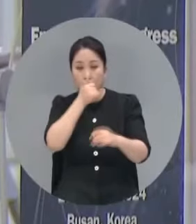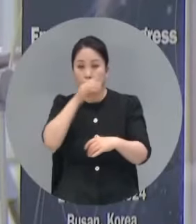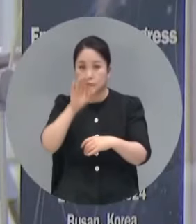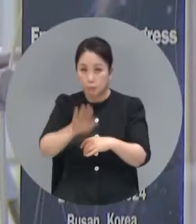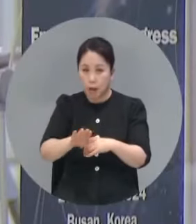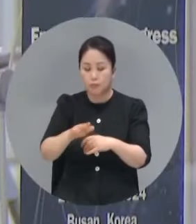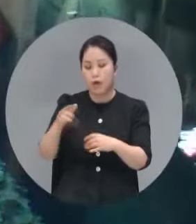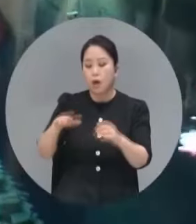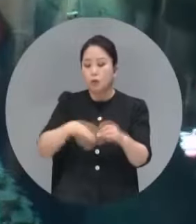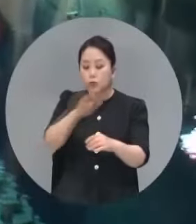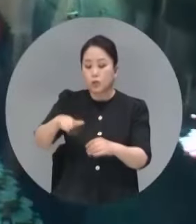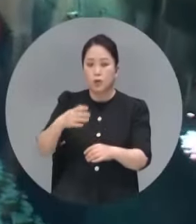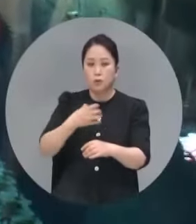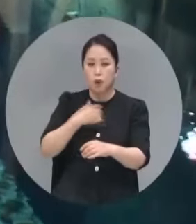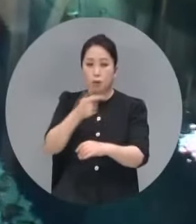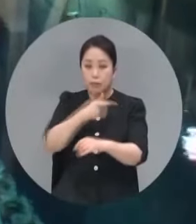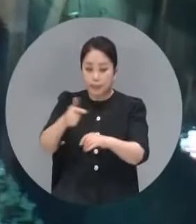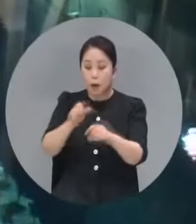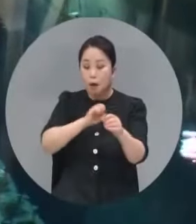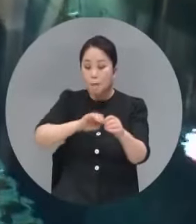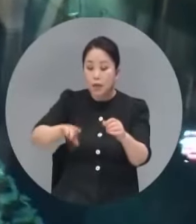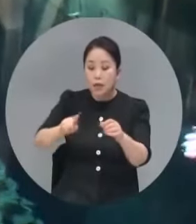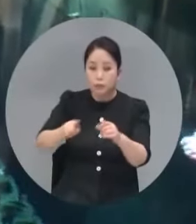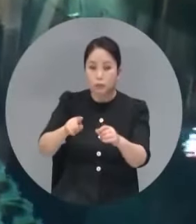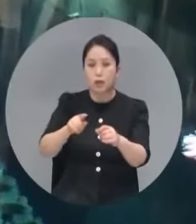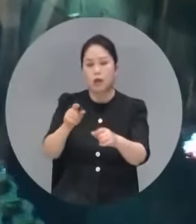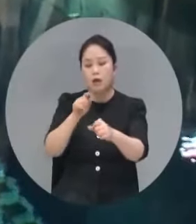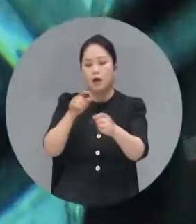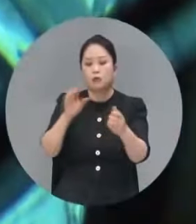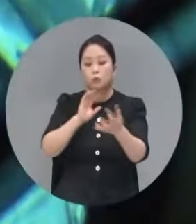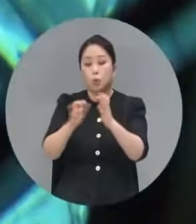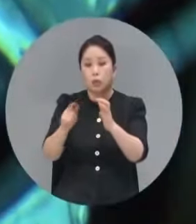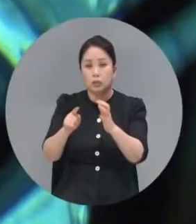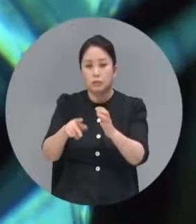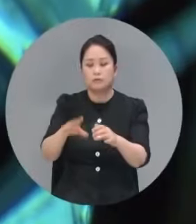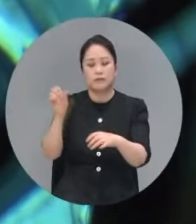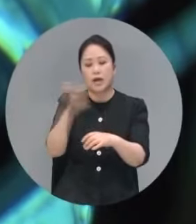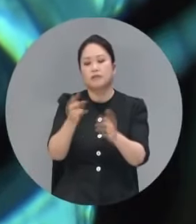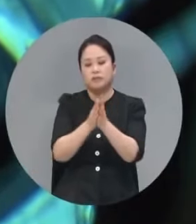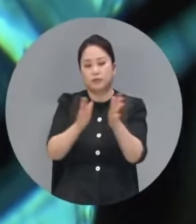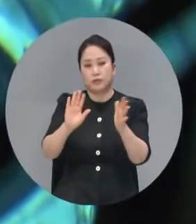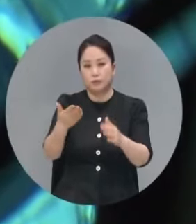정작 우리나라 고준위 방사성 폐기물 처분을 위한 논의는 출발선에서